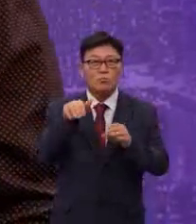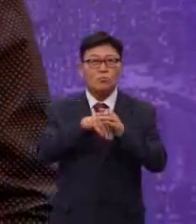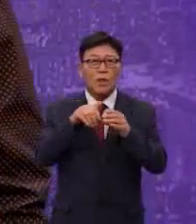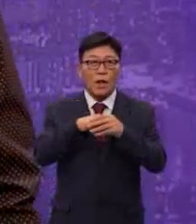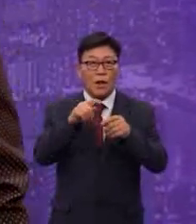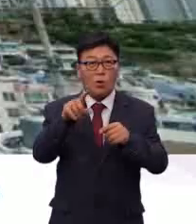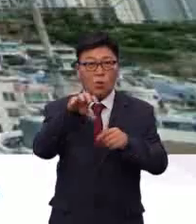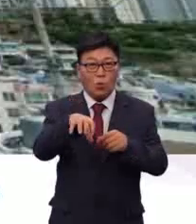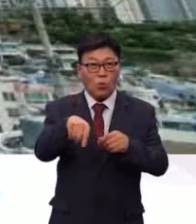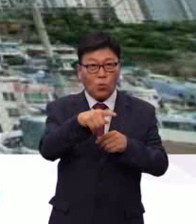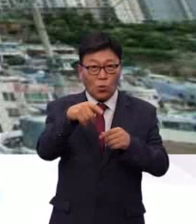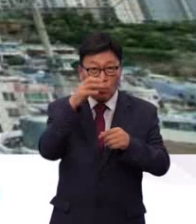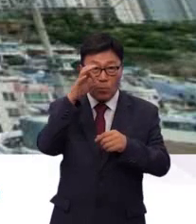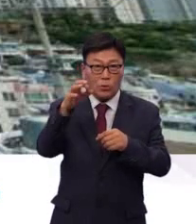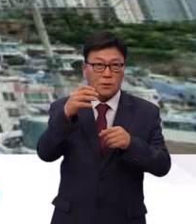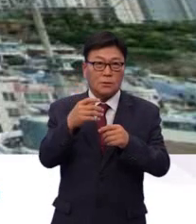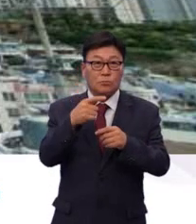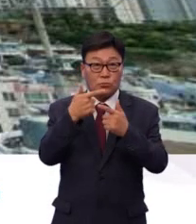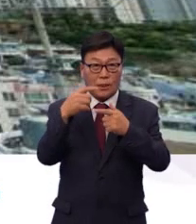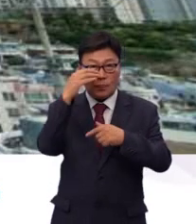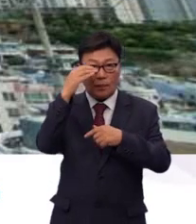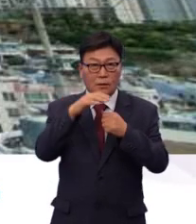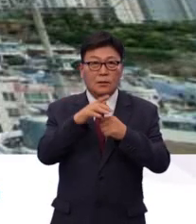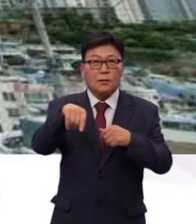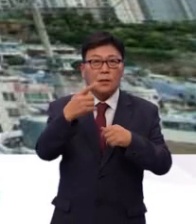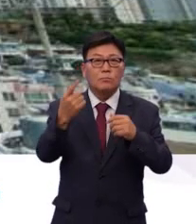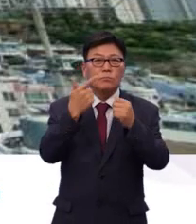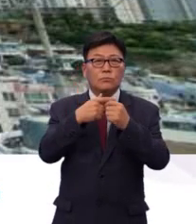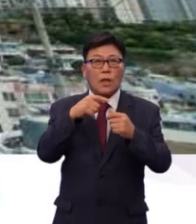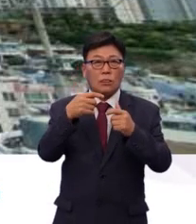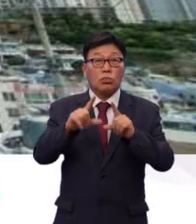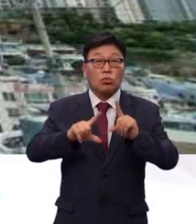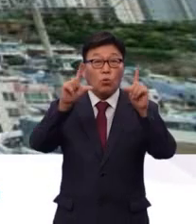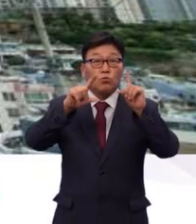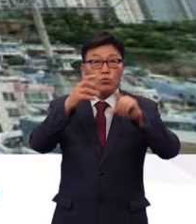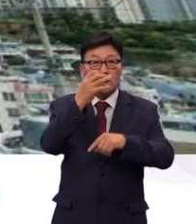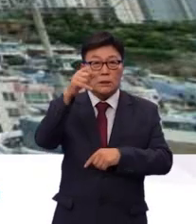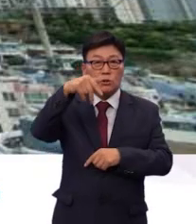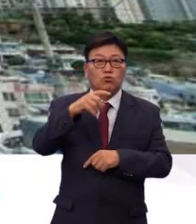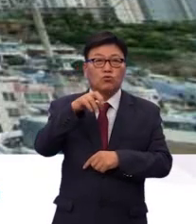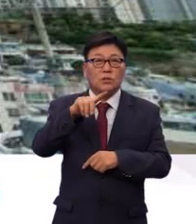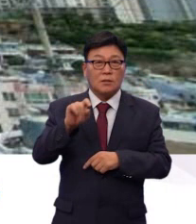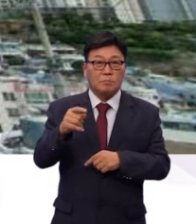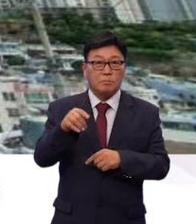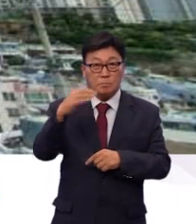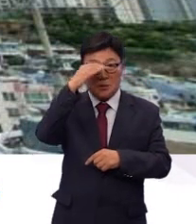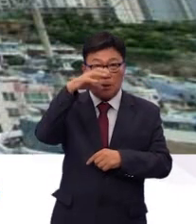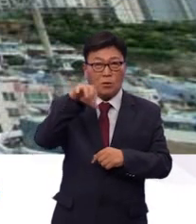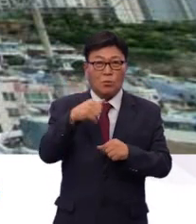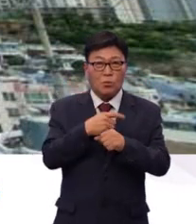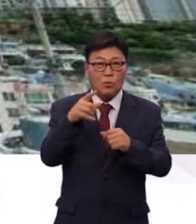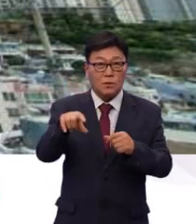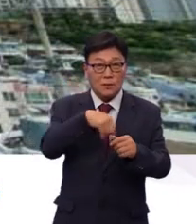야경입니다. 다음은 부산 동구의 이중섭 전망대라는 거점시설에서 바라본 부산의 청명한